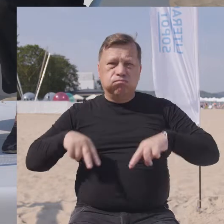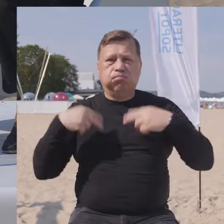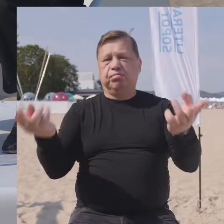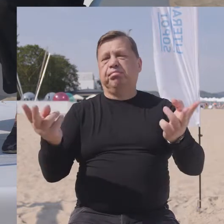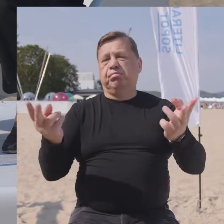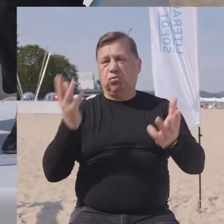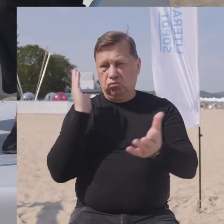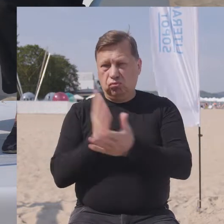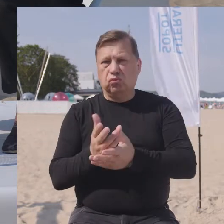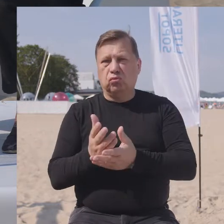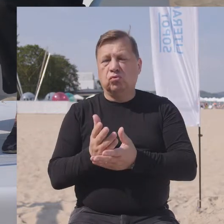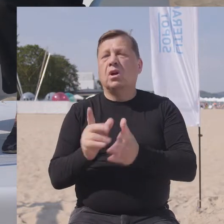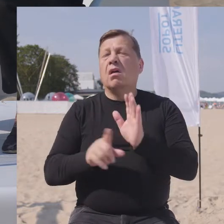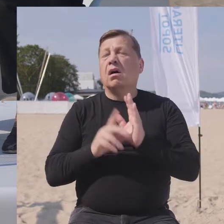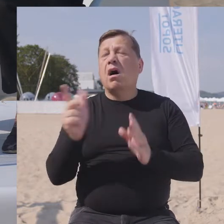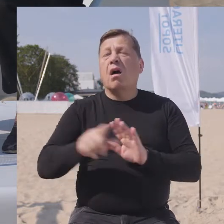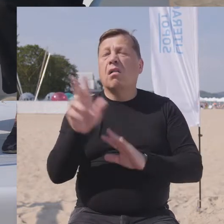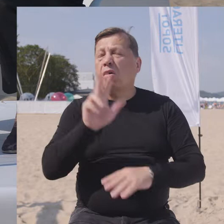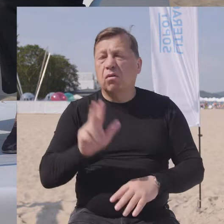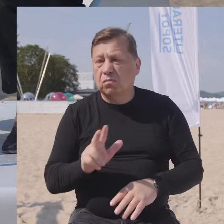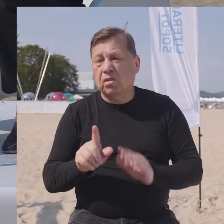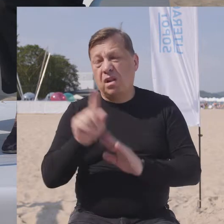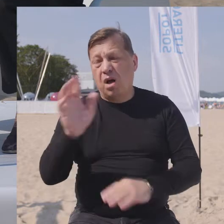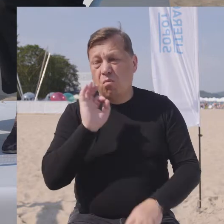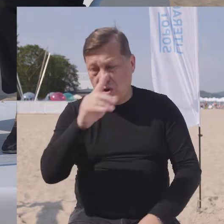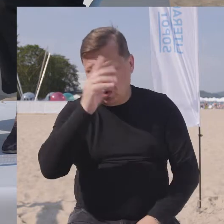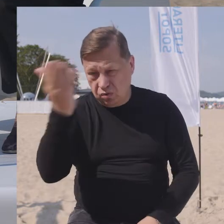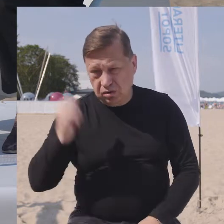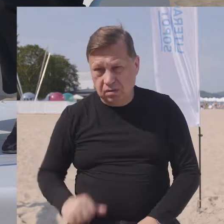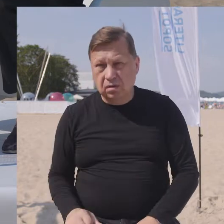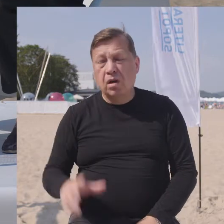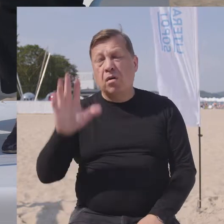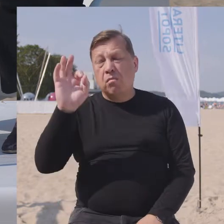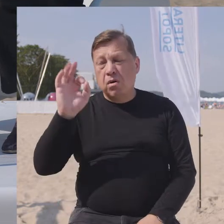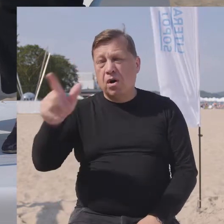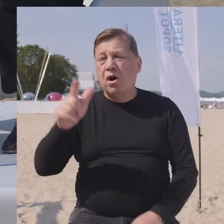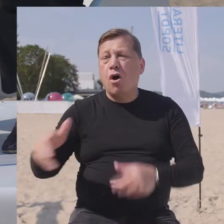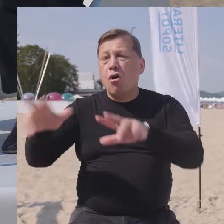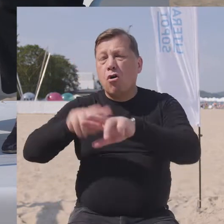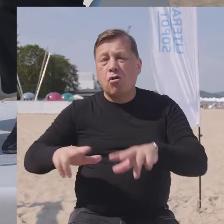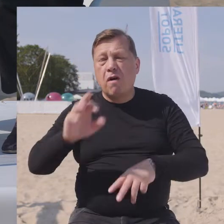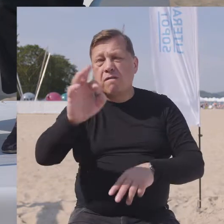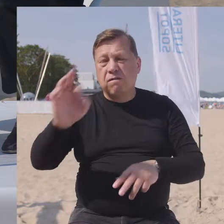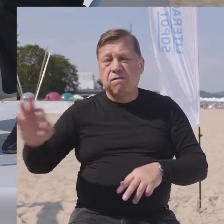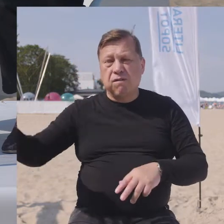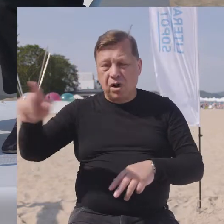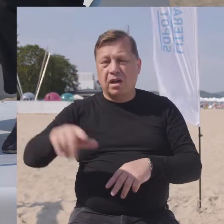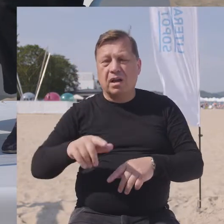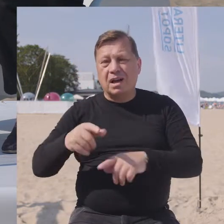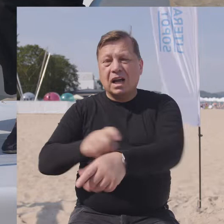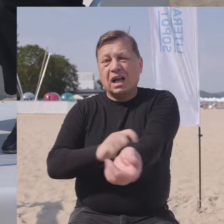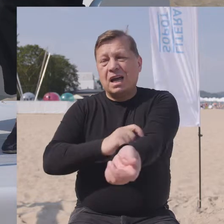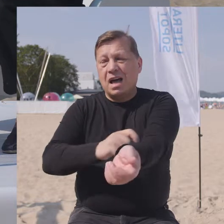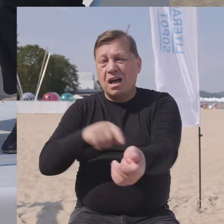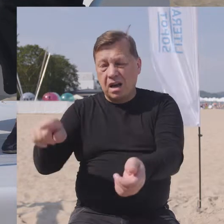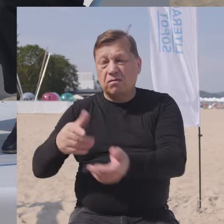myślą o tych młodych osobach, które nie dostają wsparcia również ze strony osób najbliższych, tak zwanej rodziny krwi,